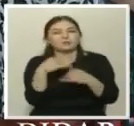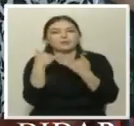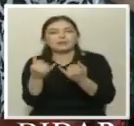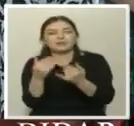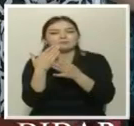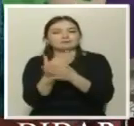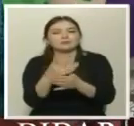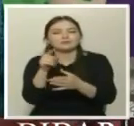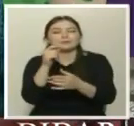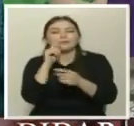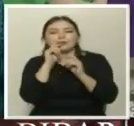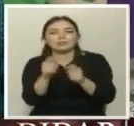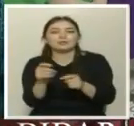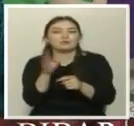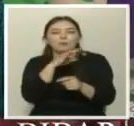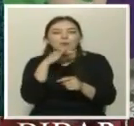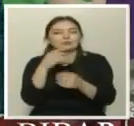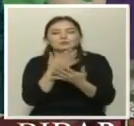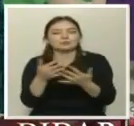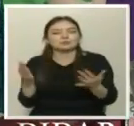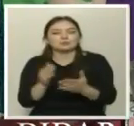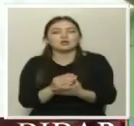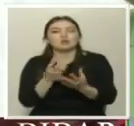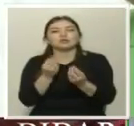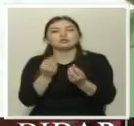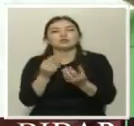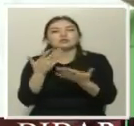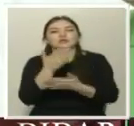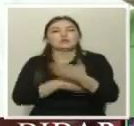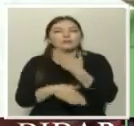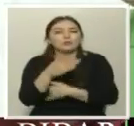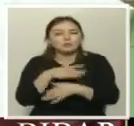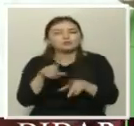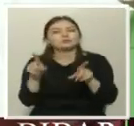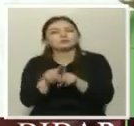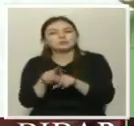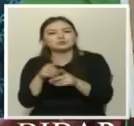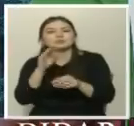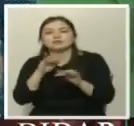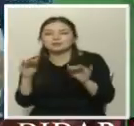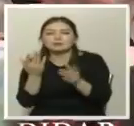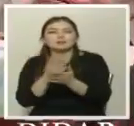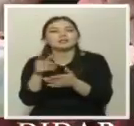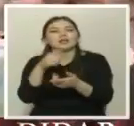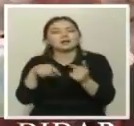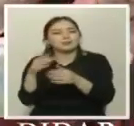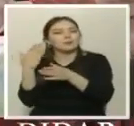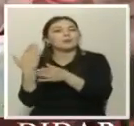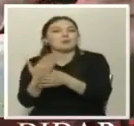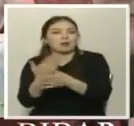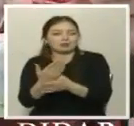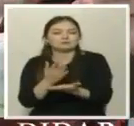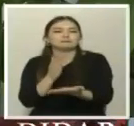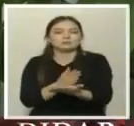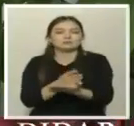балалардың ата-аналар одағы түрлі диагноз бойынша мүгедектігі бар жандарға олардың отбасыларына көмектесіп келеді. Маңғыстауда бірінші